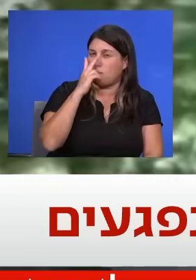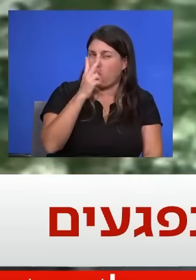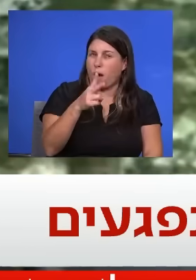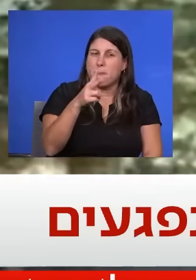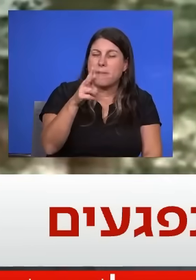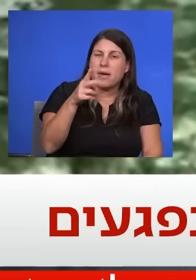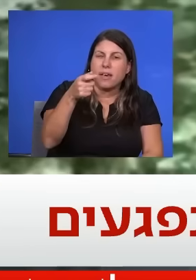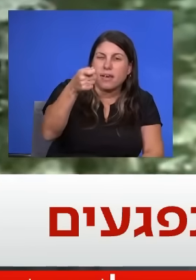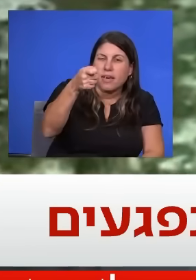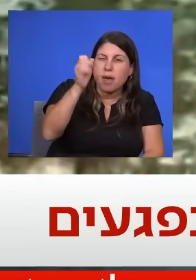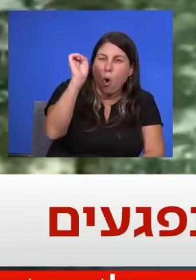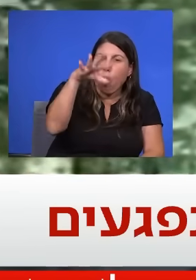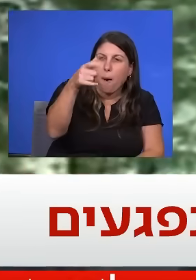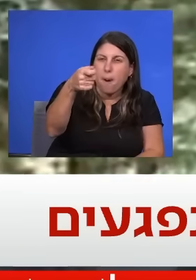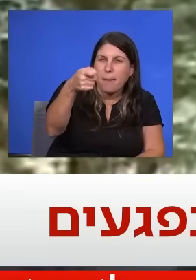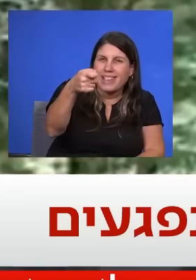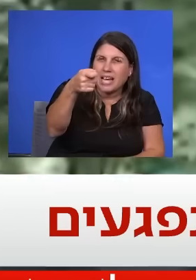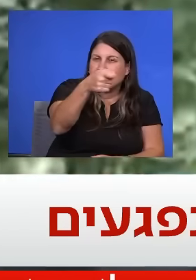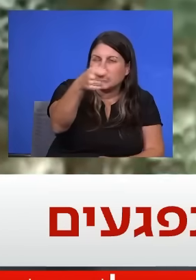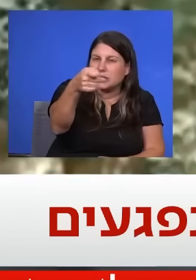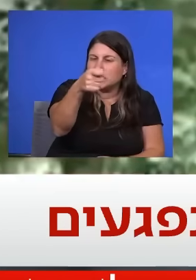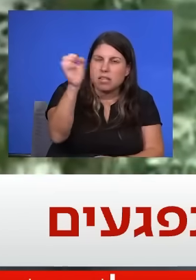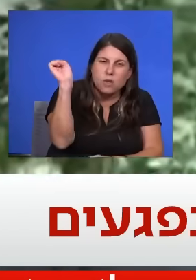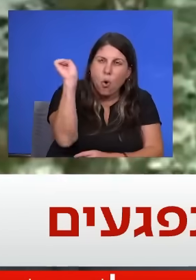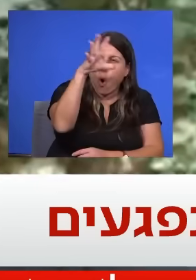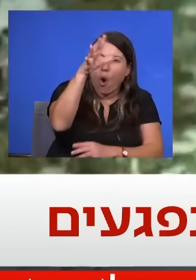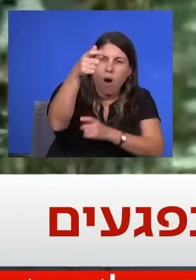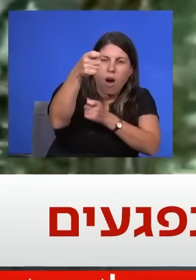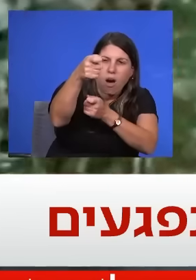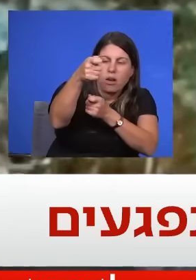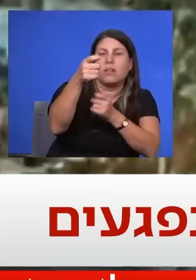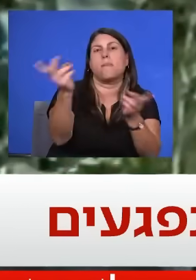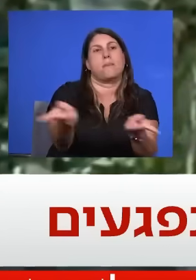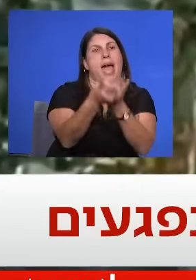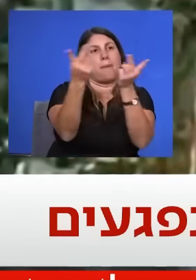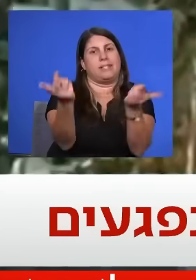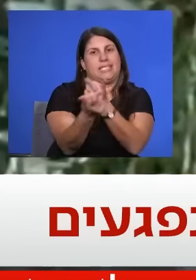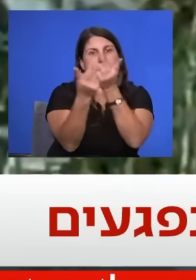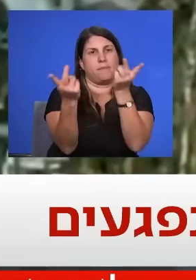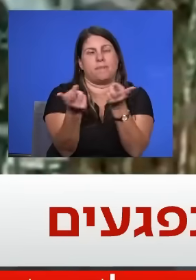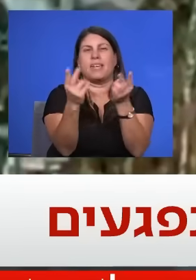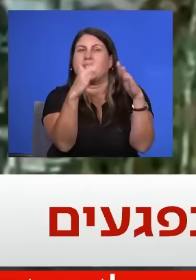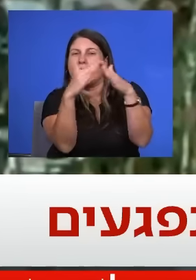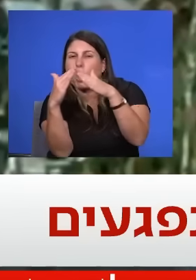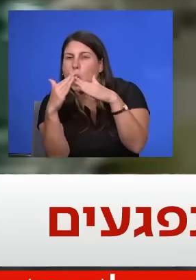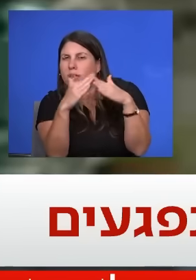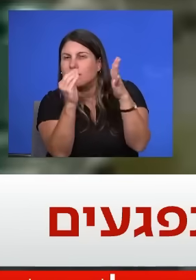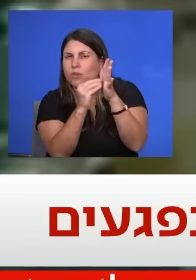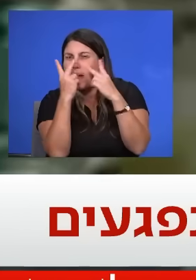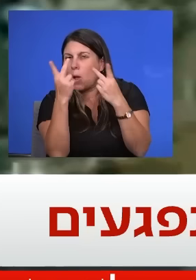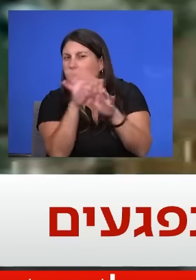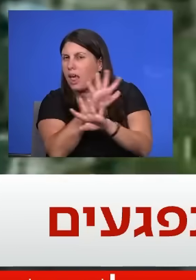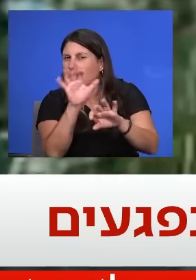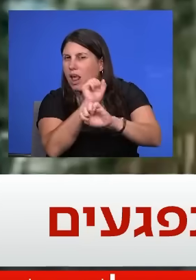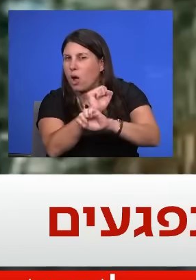את אלומת האור החזקה הזאת, כשהם סורקים בפנים את הדירות כדי לראות שאין לכודים, פורצים את